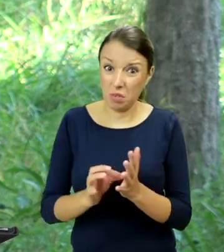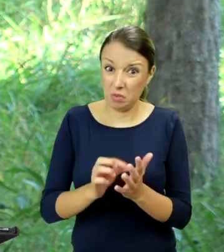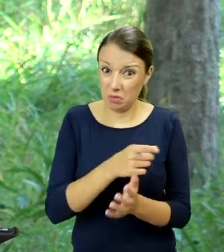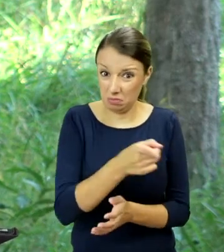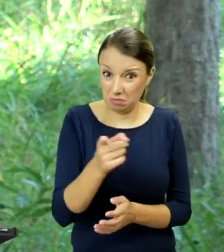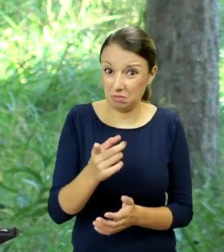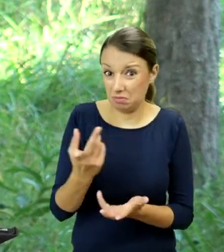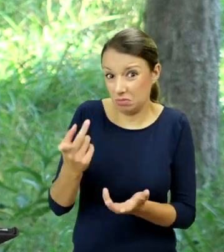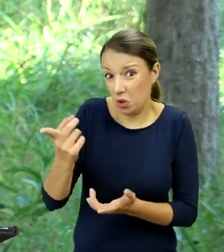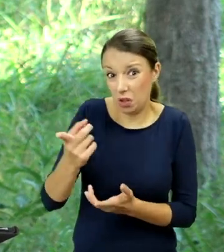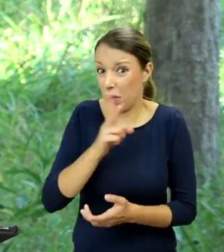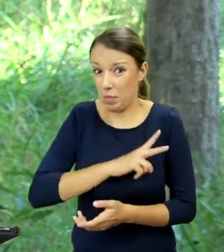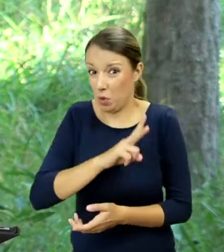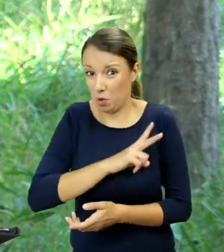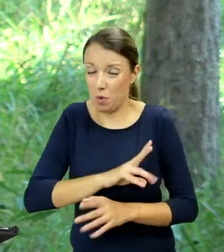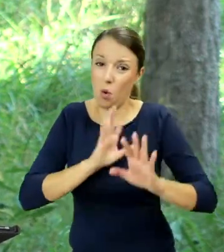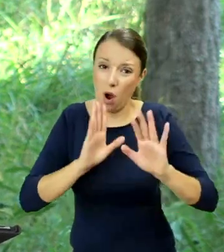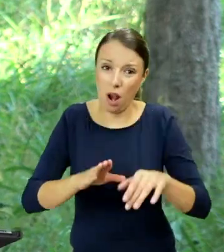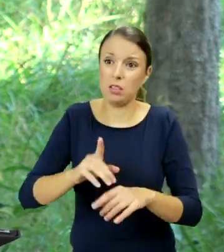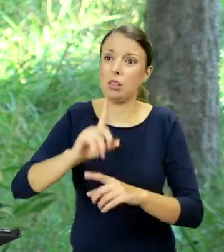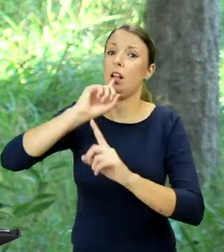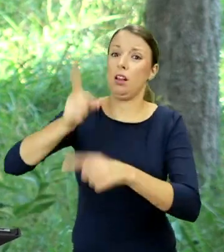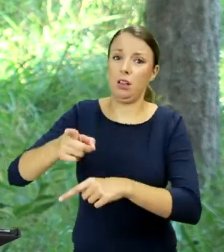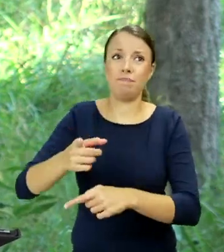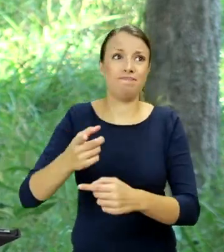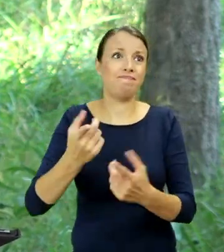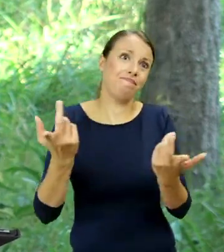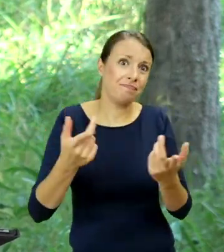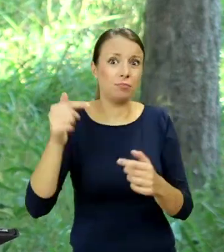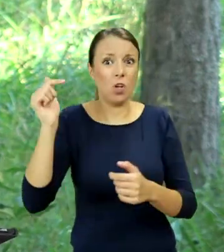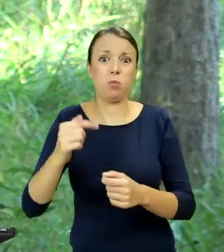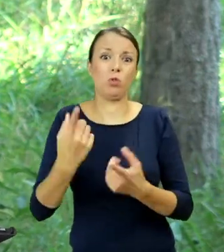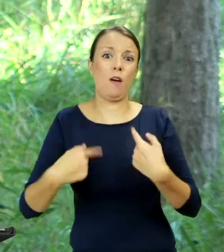podporządkować. Tyle, że znów wkrótce były potrzebne i